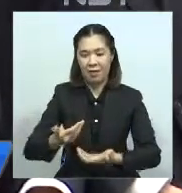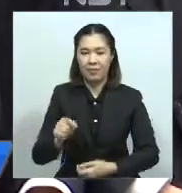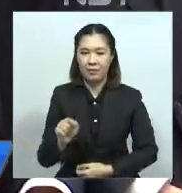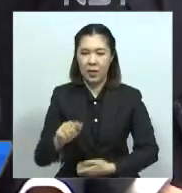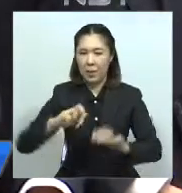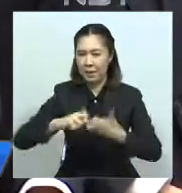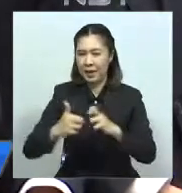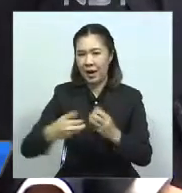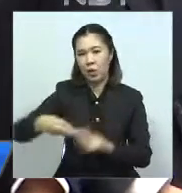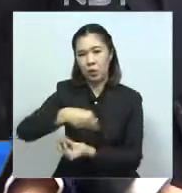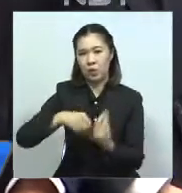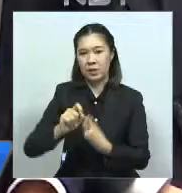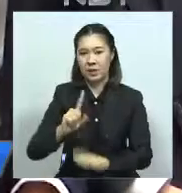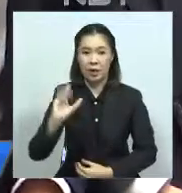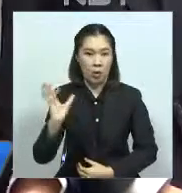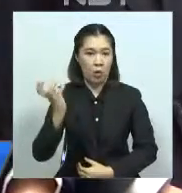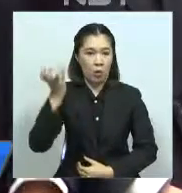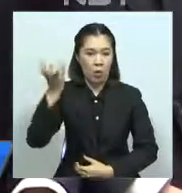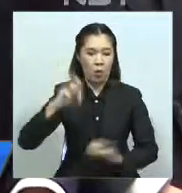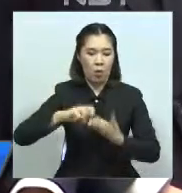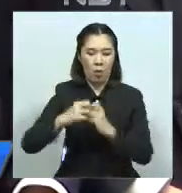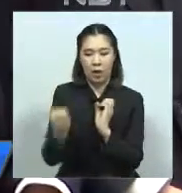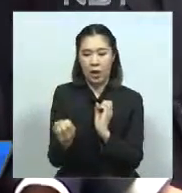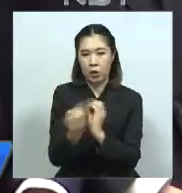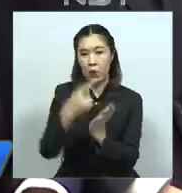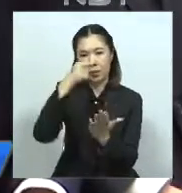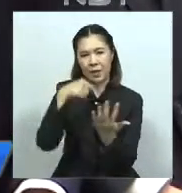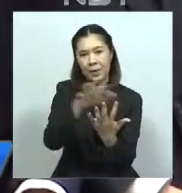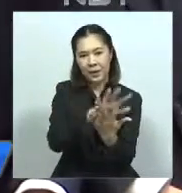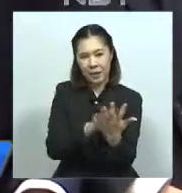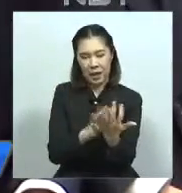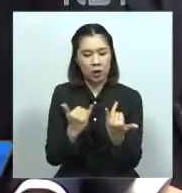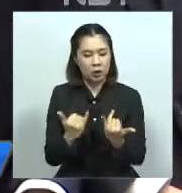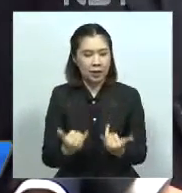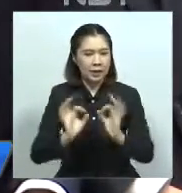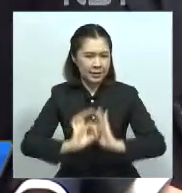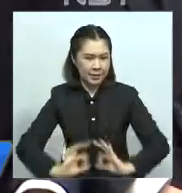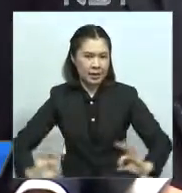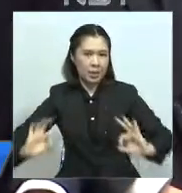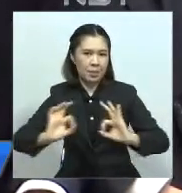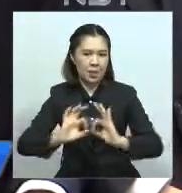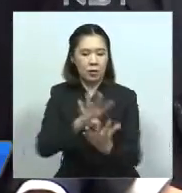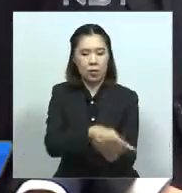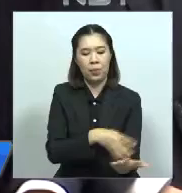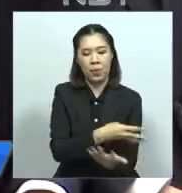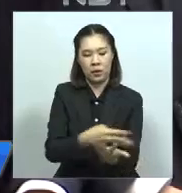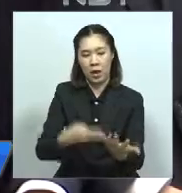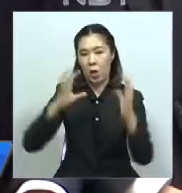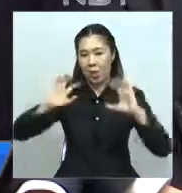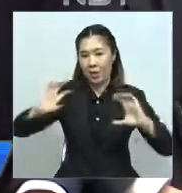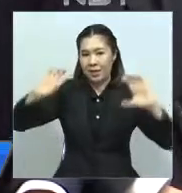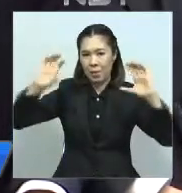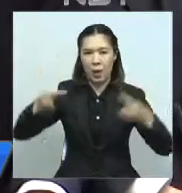ปัญหาเกษตรกิจโลกที่จะต้องมีผลกระทบต่อประเทศไทยเนี่ยผมคิดว่าเรามีความจำเป็นที่จะต้องมีมาตรการจากรัฐบาลให